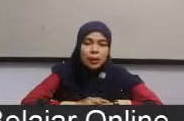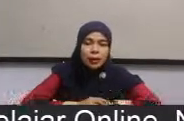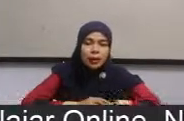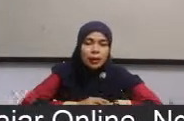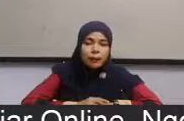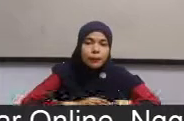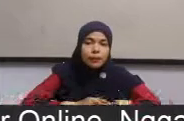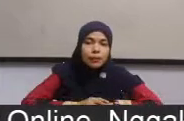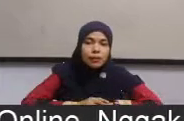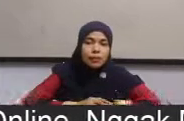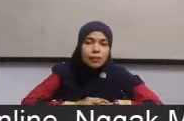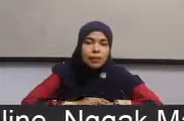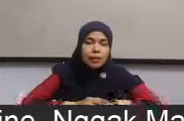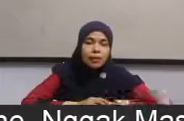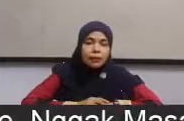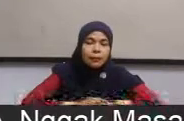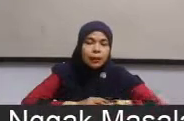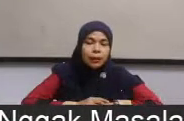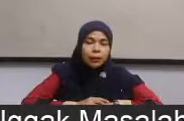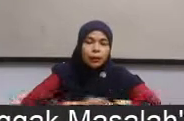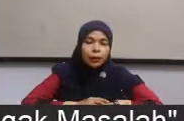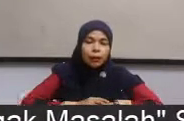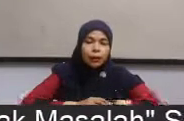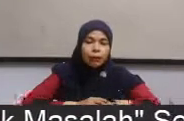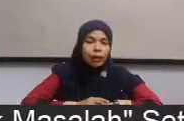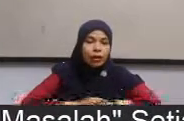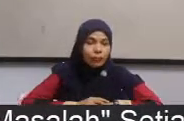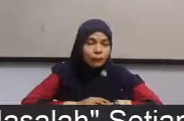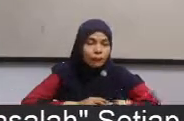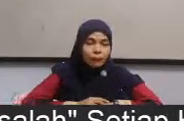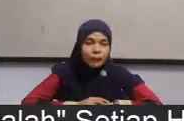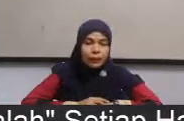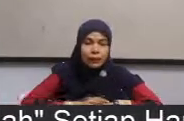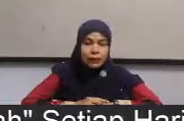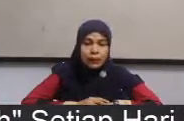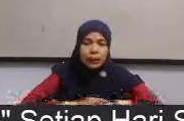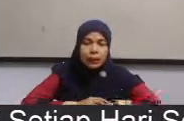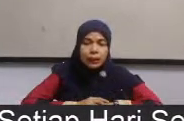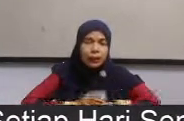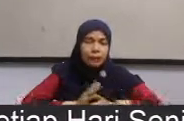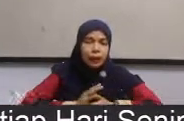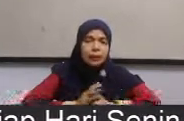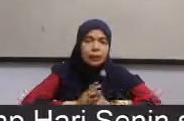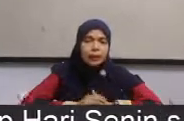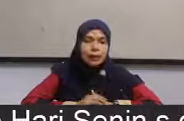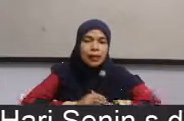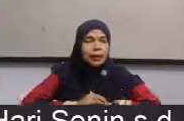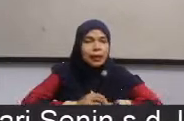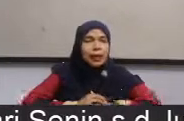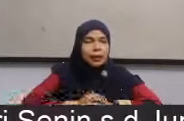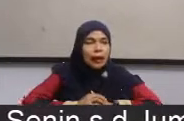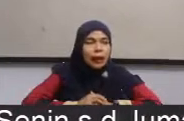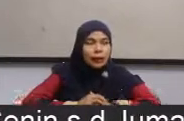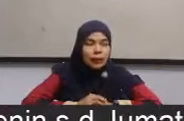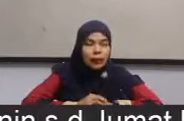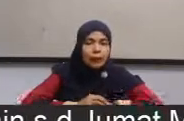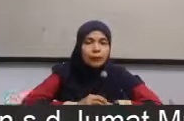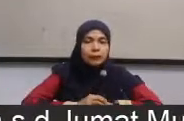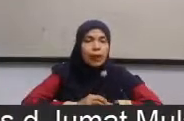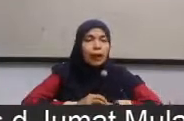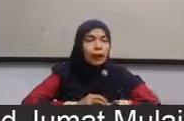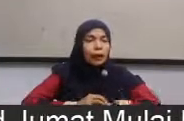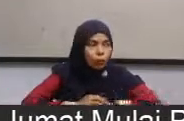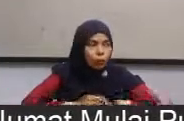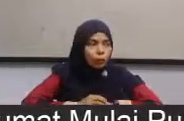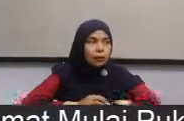meningkatkan penguasaan terhadap teknologi modern Jadi yang pertama Selain Kita hanya